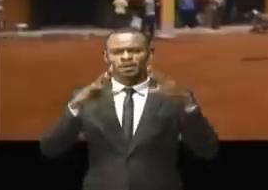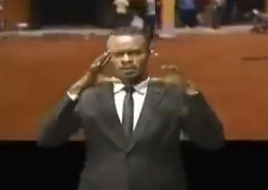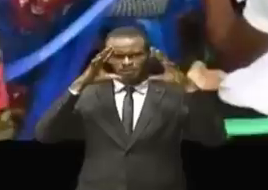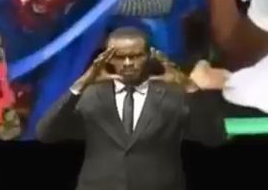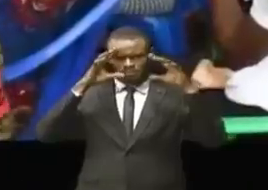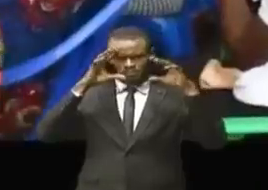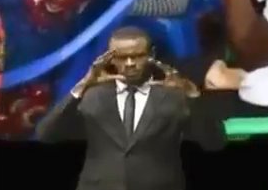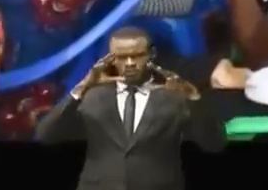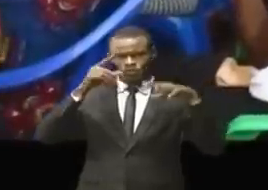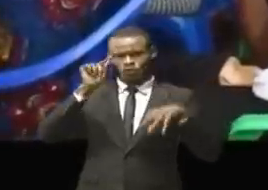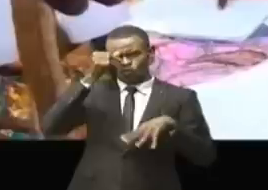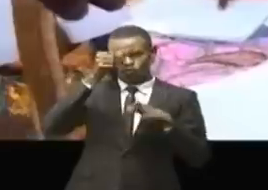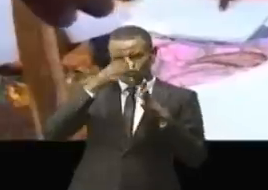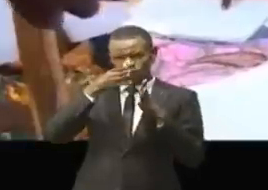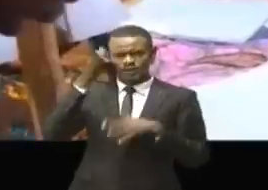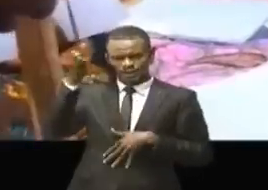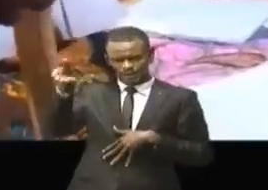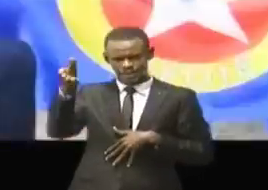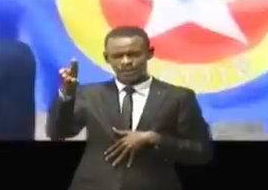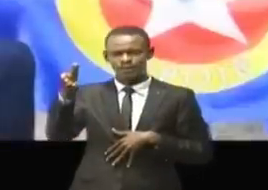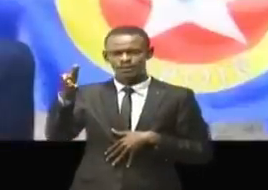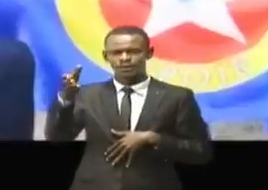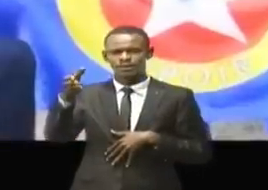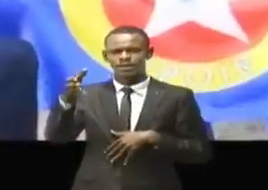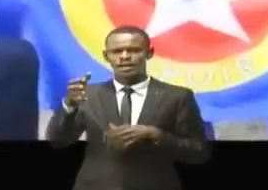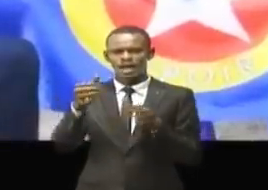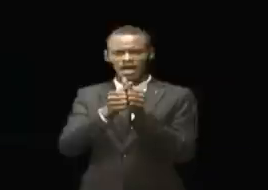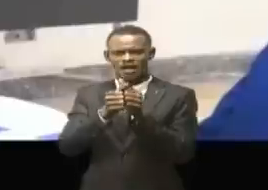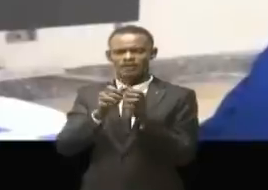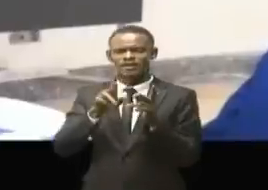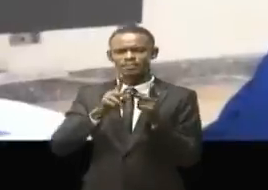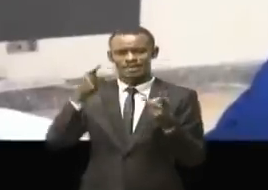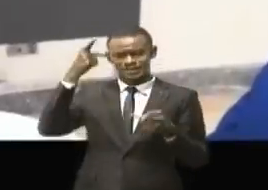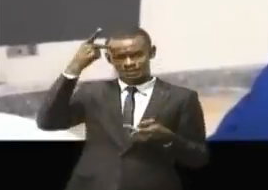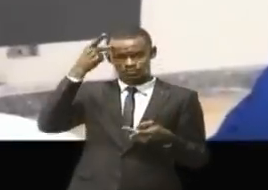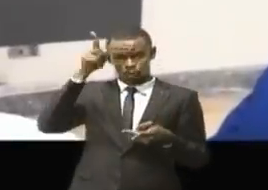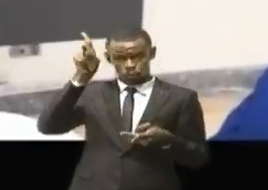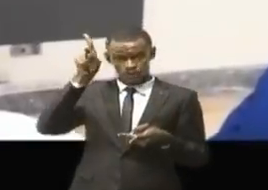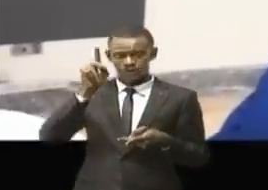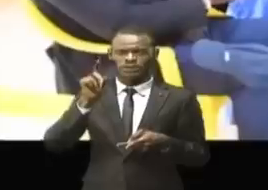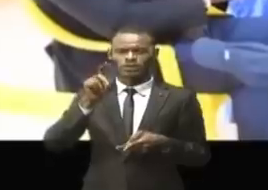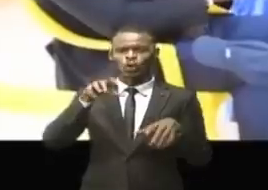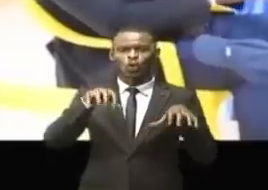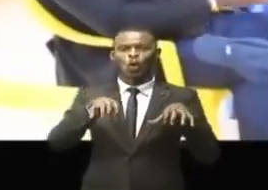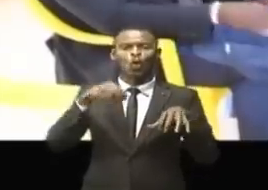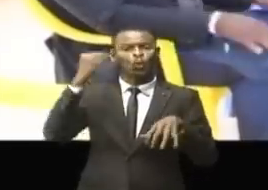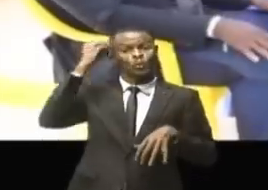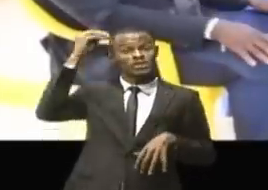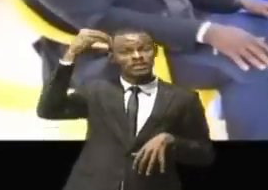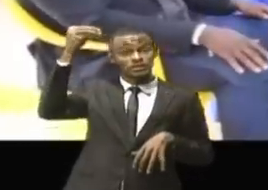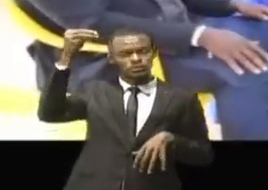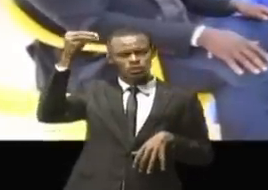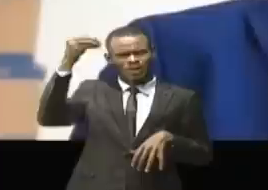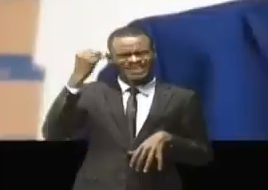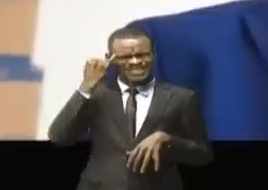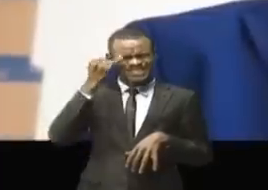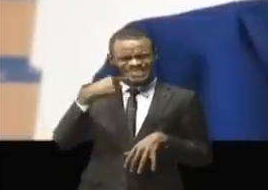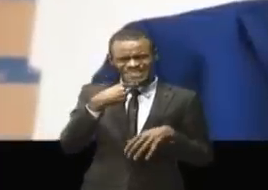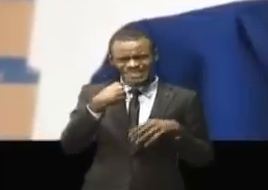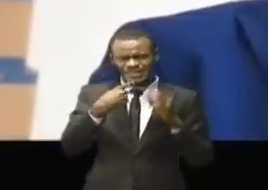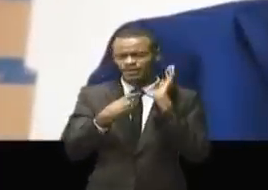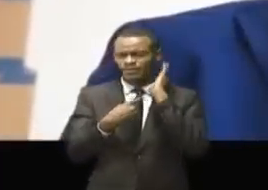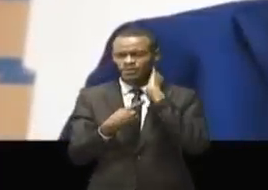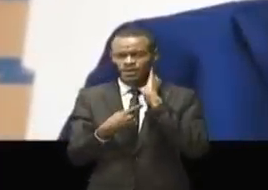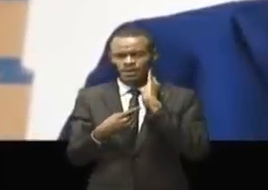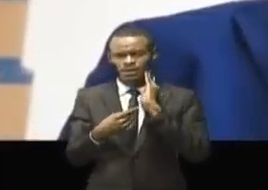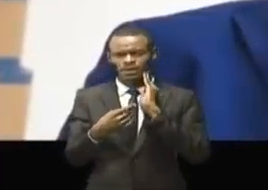Espoir pêche actuellement dans toutes les couches sociales. Le cas de figure est celui de ce grand homme des dieux, le révérend Moïse Bazaboulou